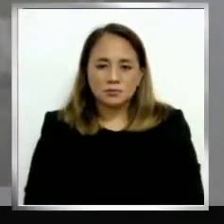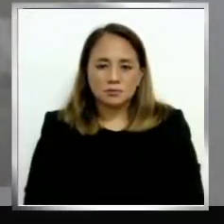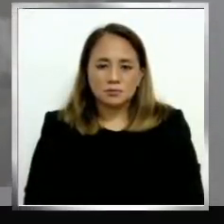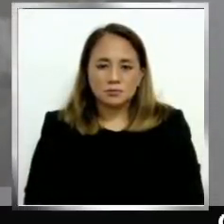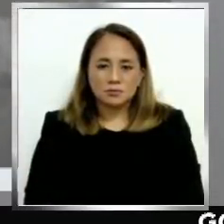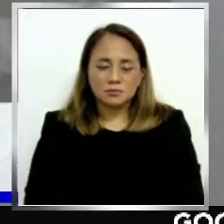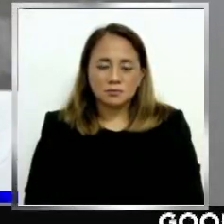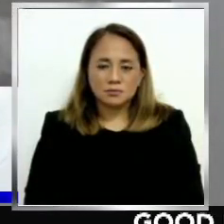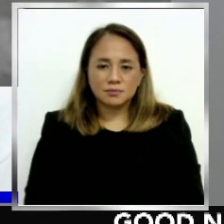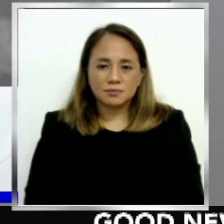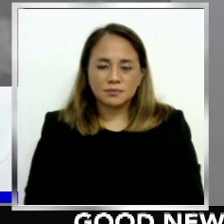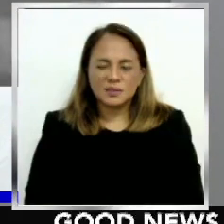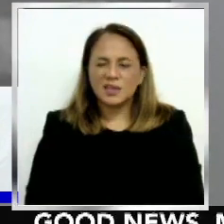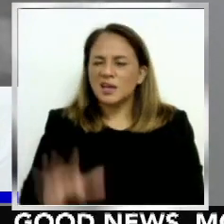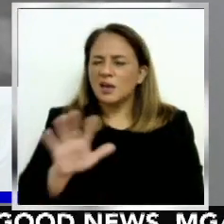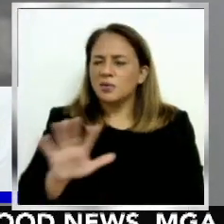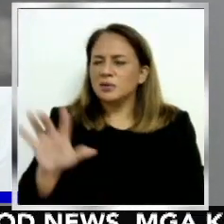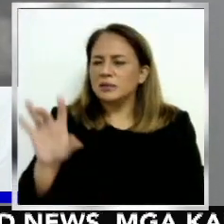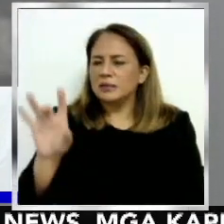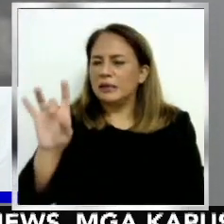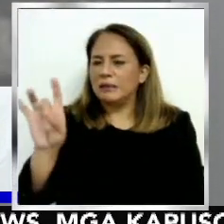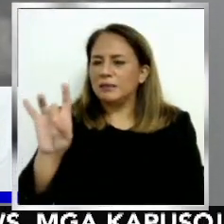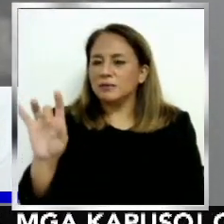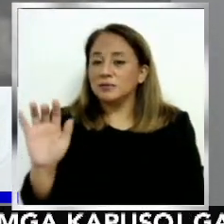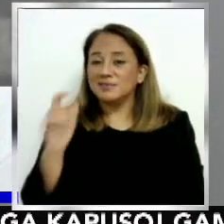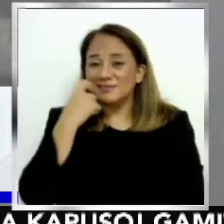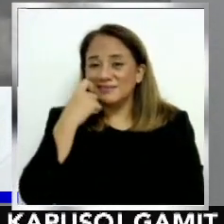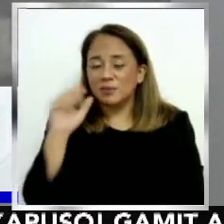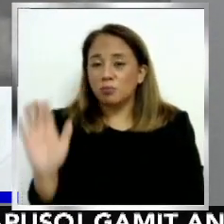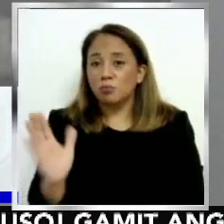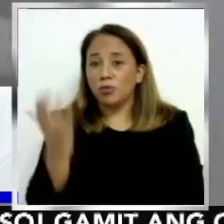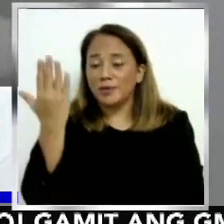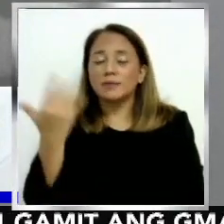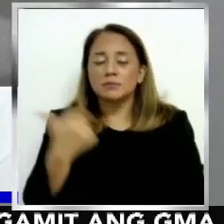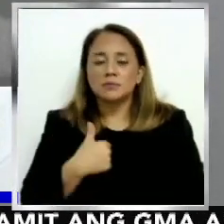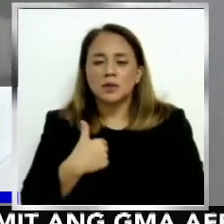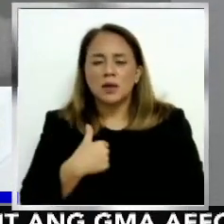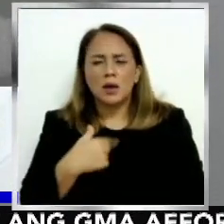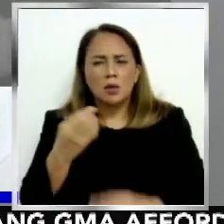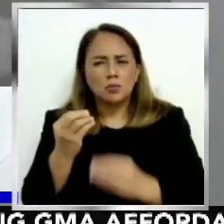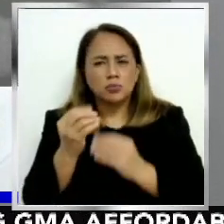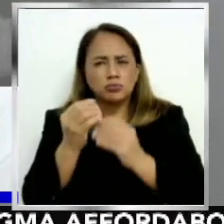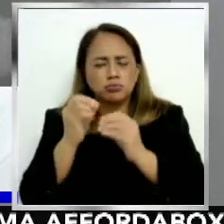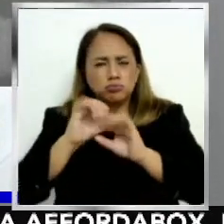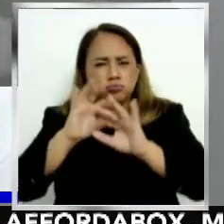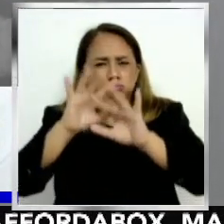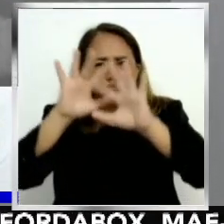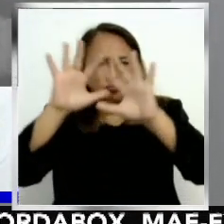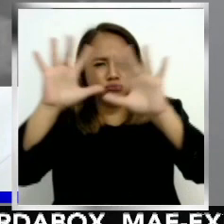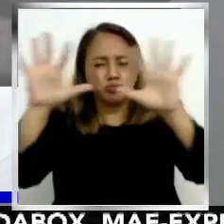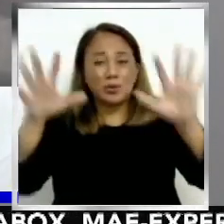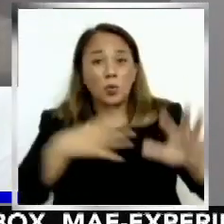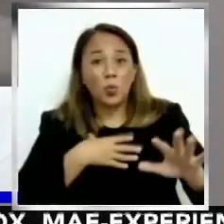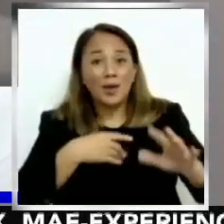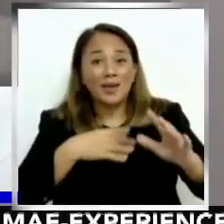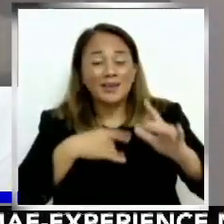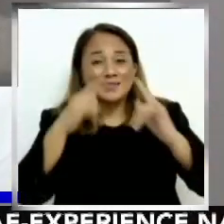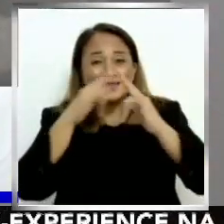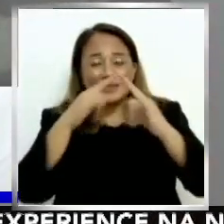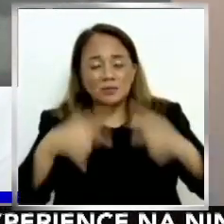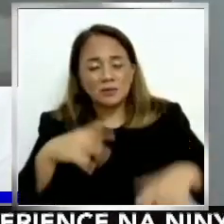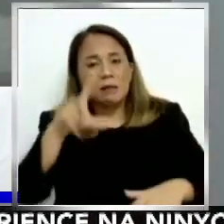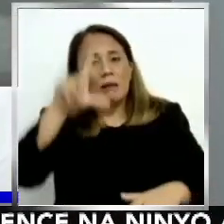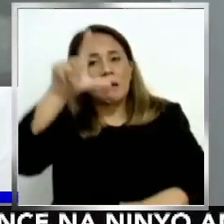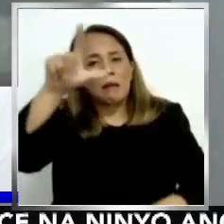Mag-aalas 8 kaninang umaga, biglang nagkaroon ng pag-usok at pagliwanag sa likod ng puting tent. Maya-maya, biglang may